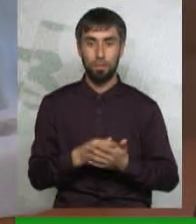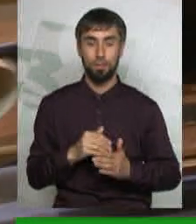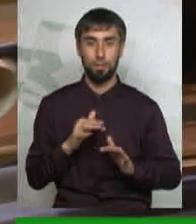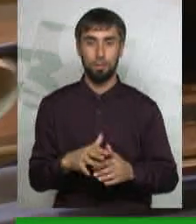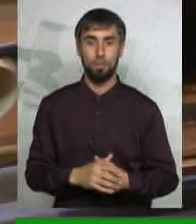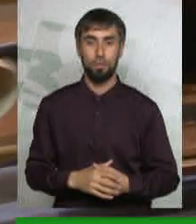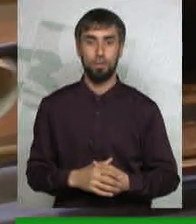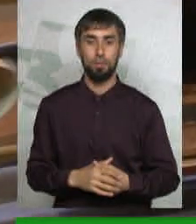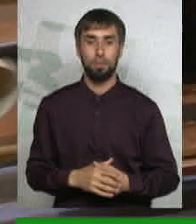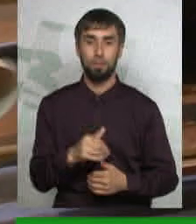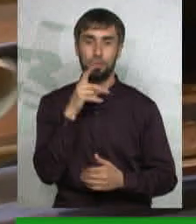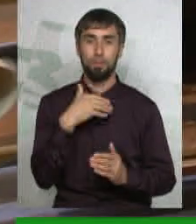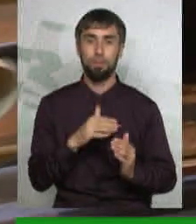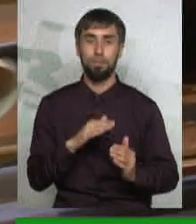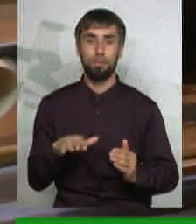дело.